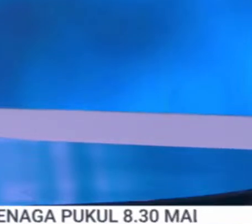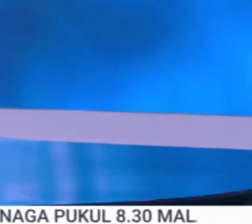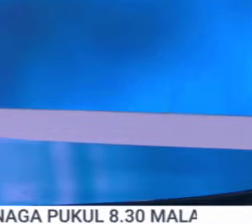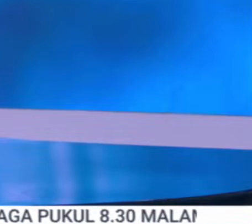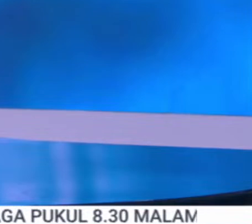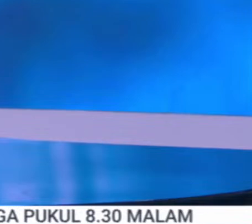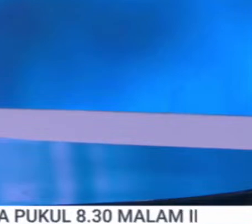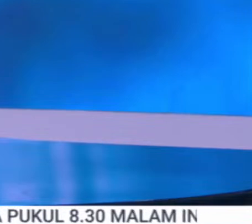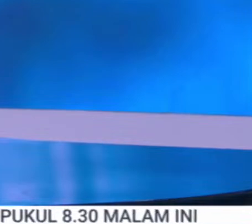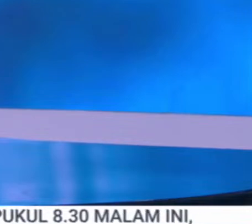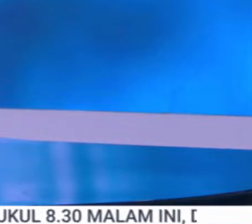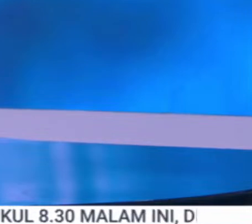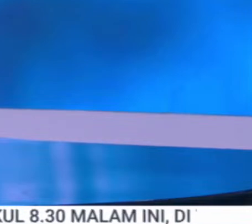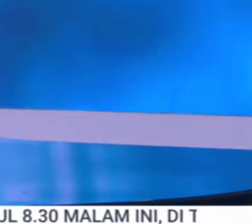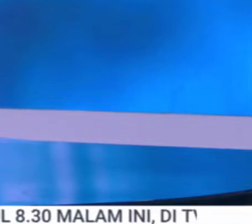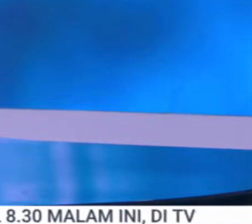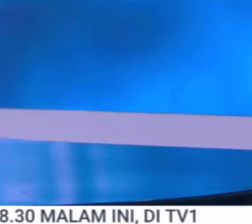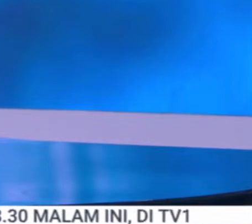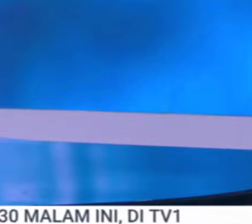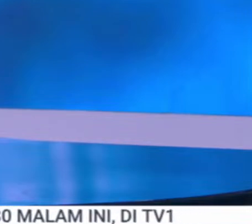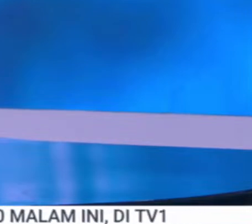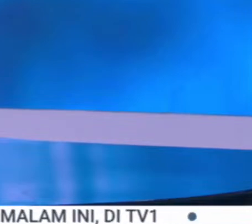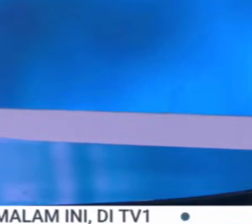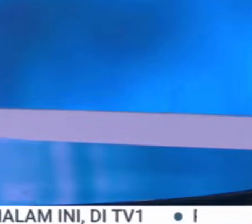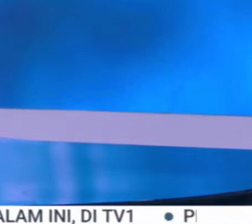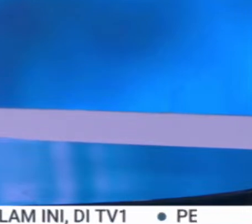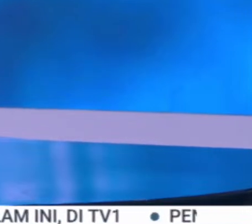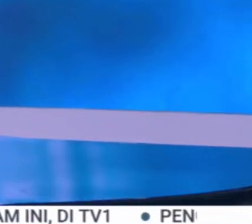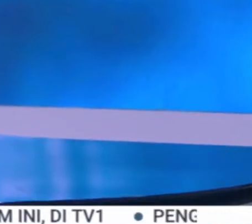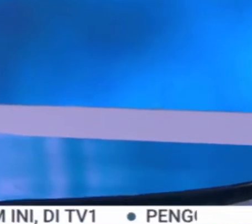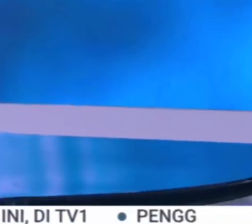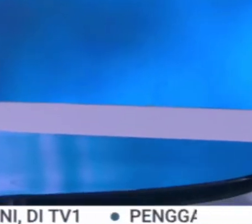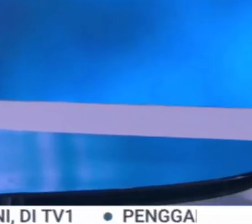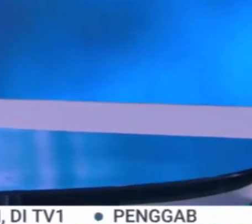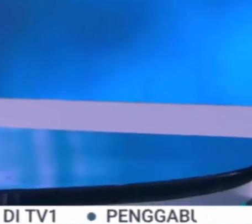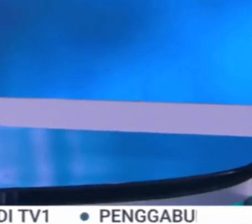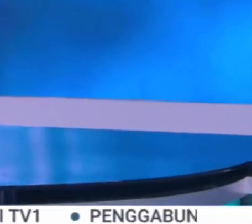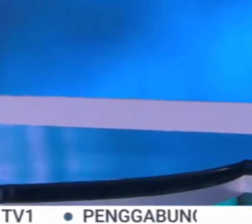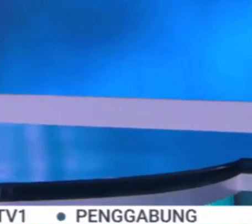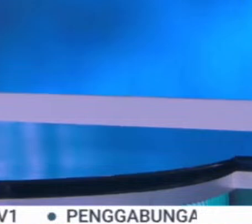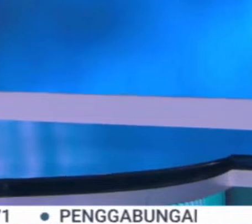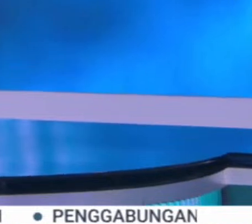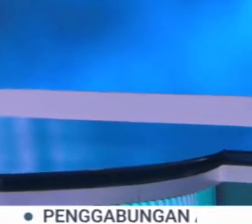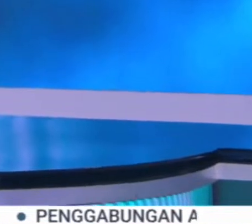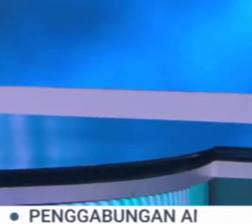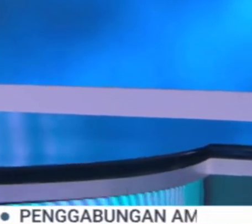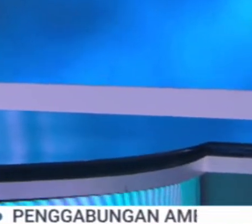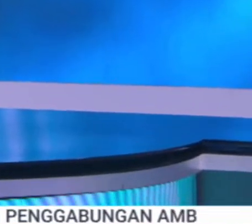RTM untuk perkembangan sahih sepanjang masa. Malaysia Madani, tekad perpaduan penuhi harapan.